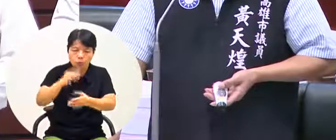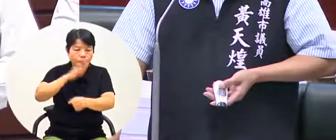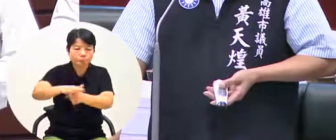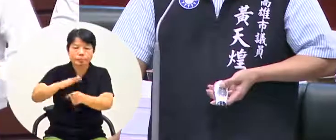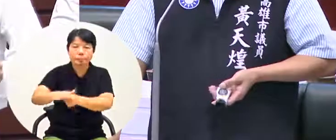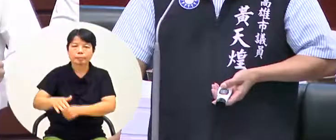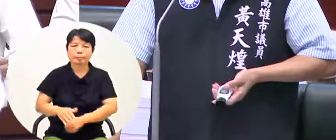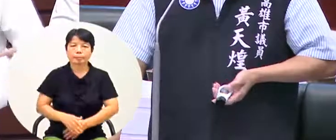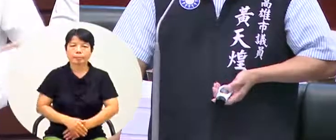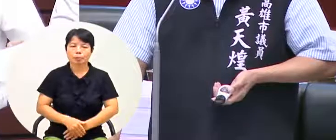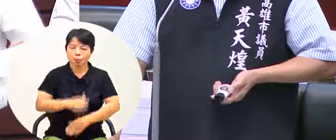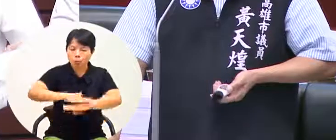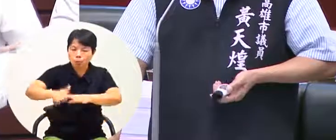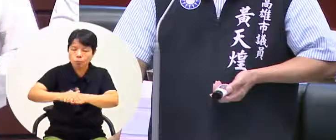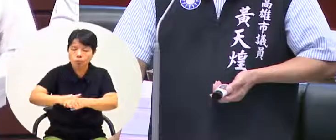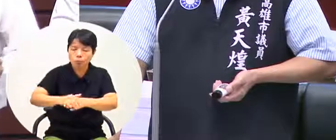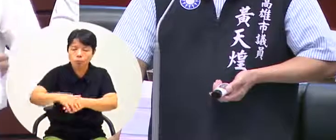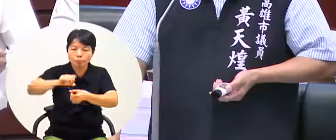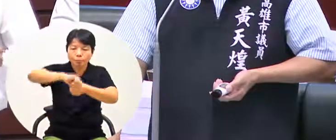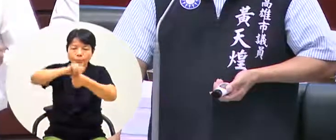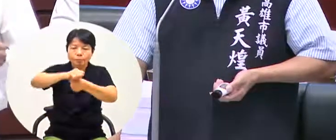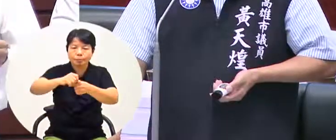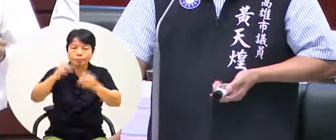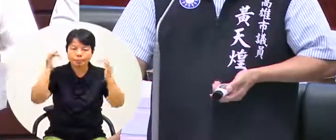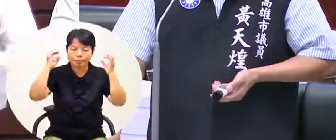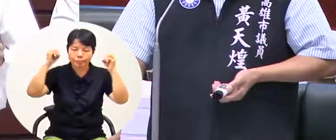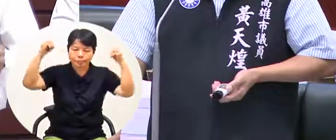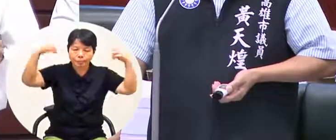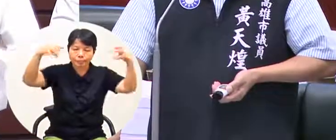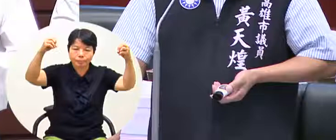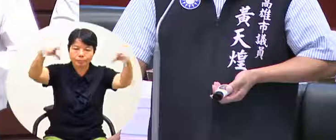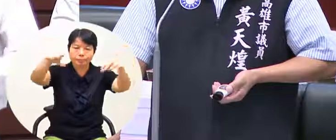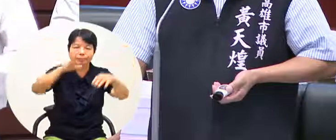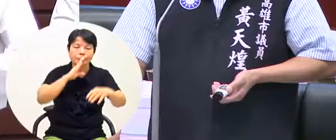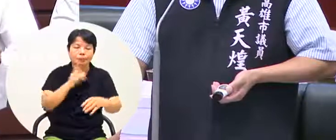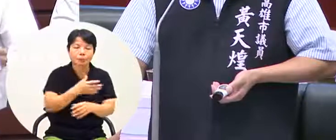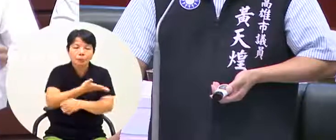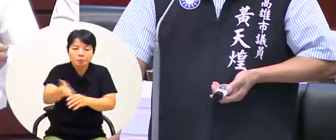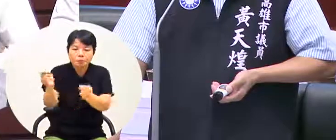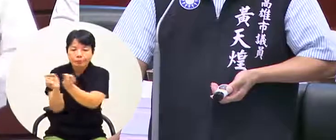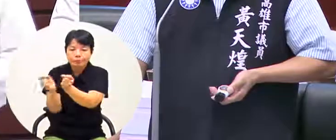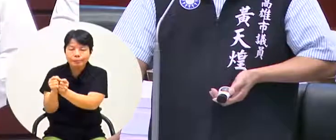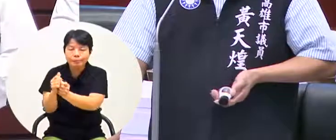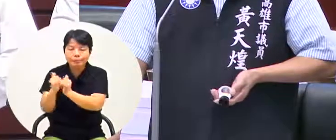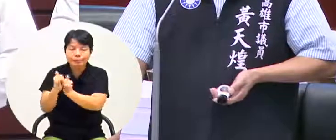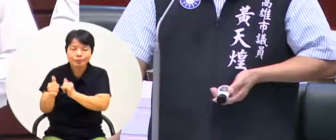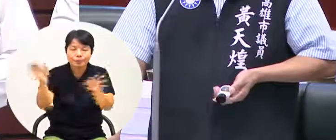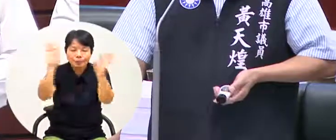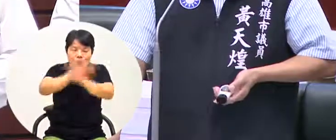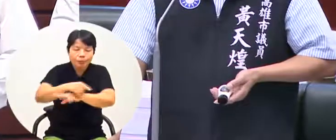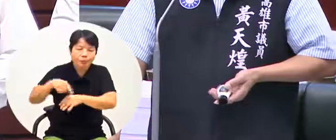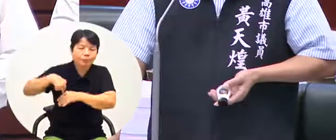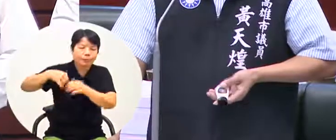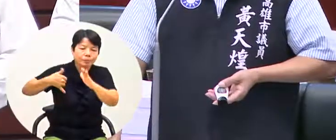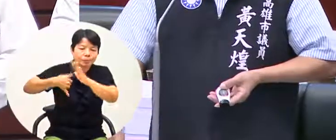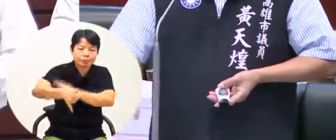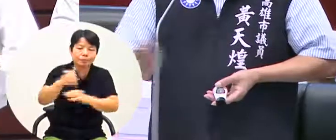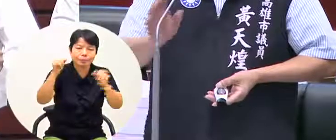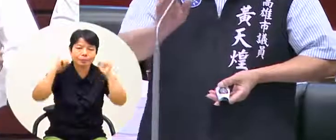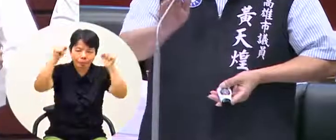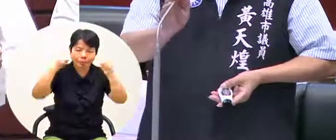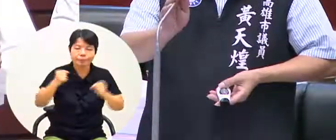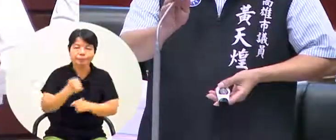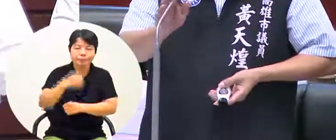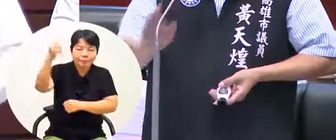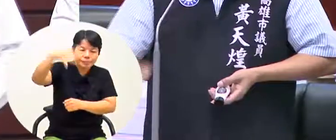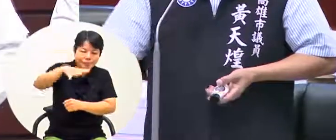庭园灯。呐，准讲附近的百姓利用暗时要来遮运动，至少伊的照明是会使安尼吼。